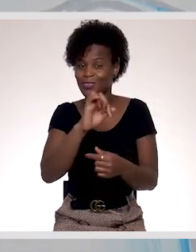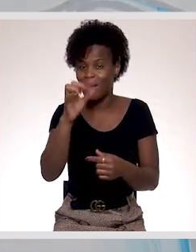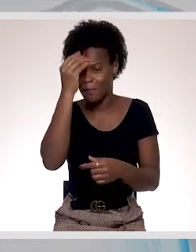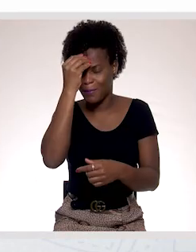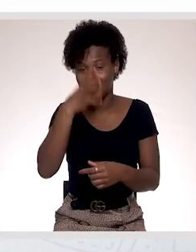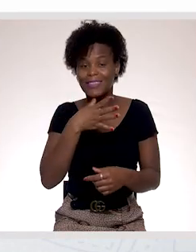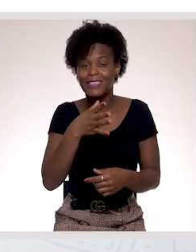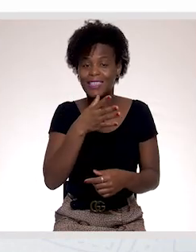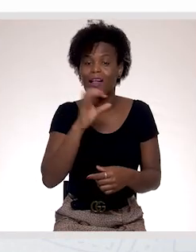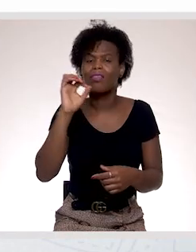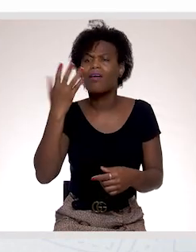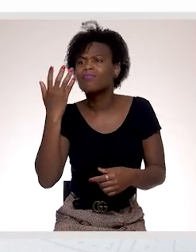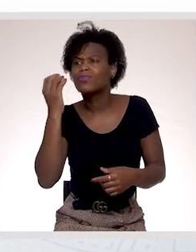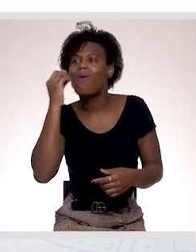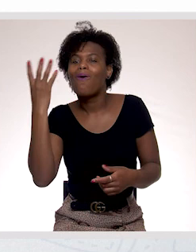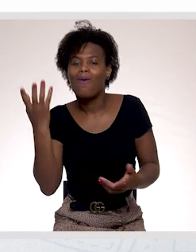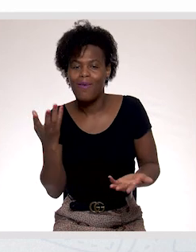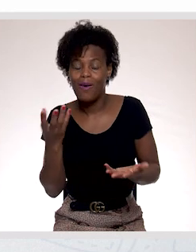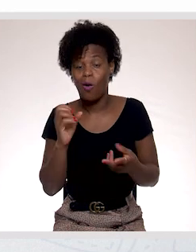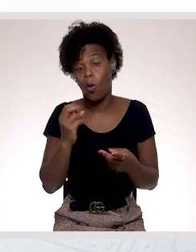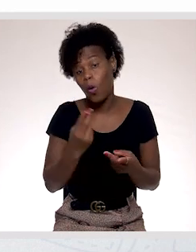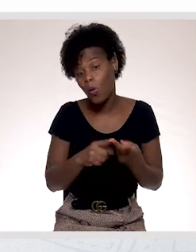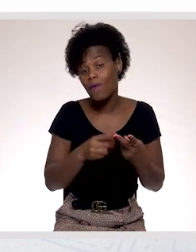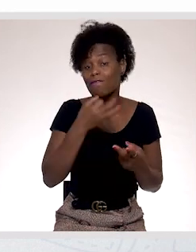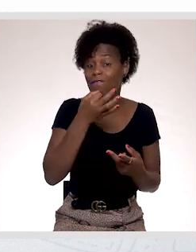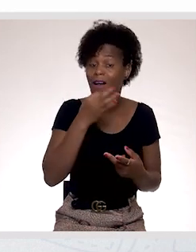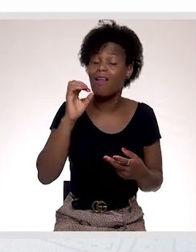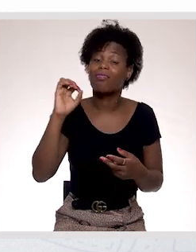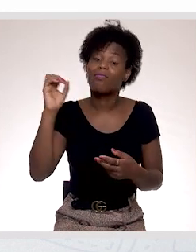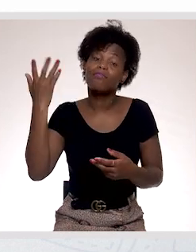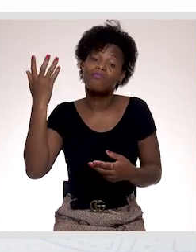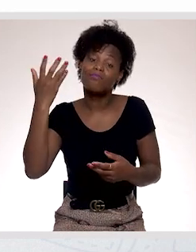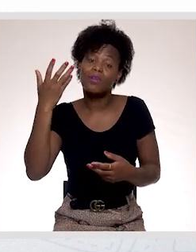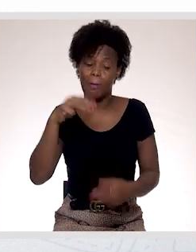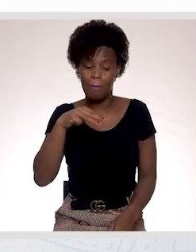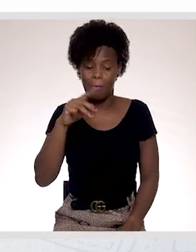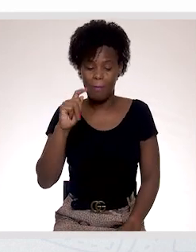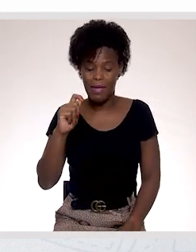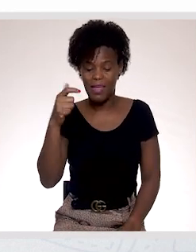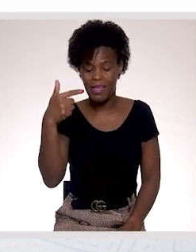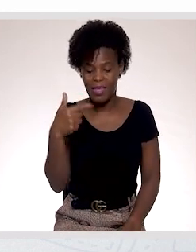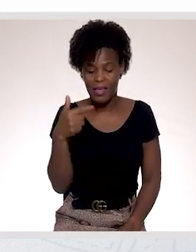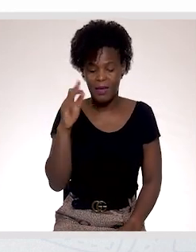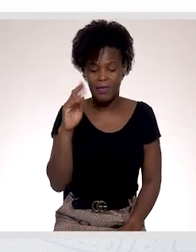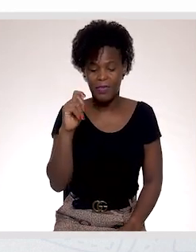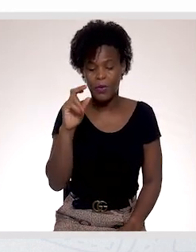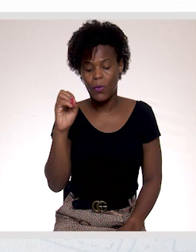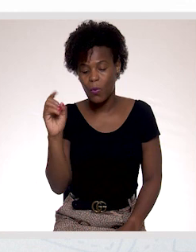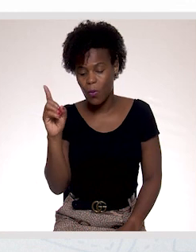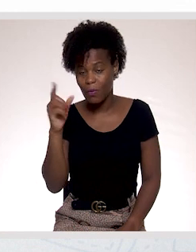à dire le temps qu'il fait ou à parler de la météo. Tu as appris également la